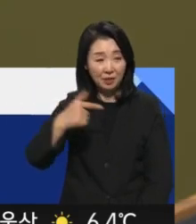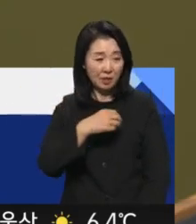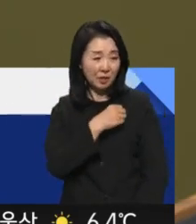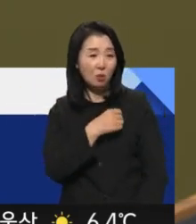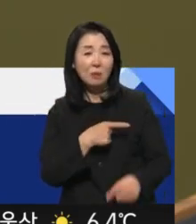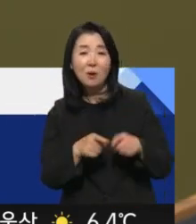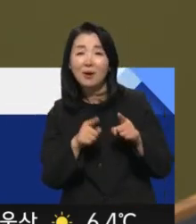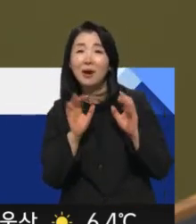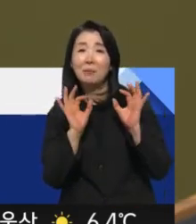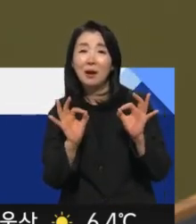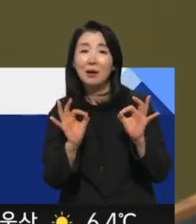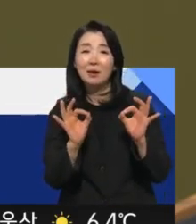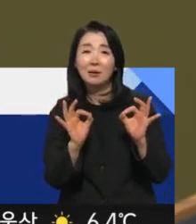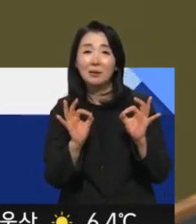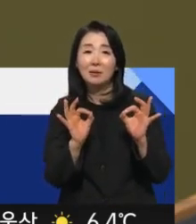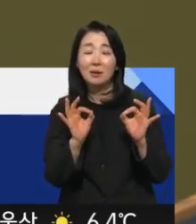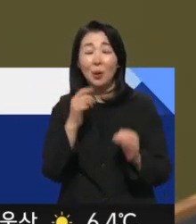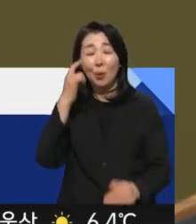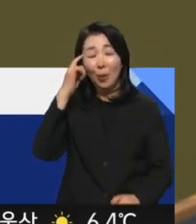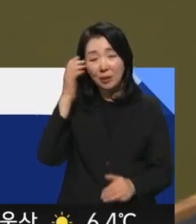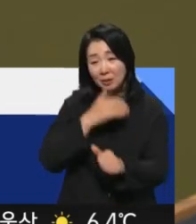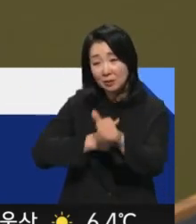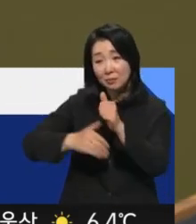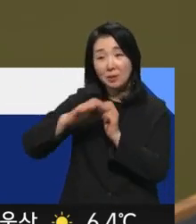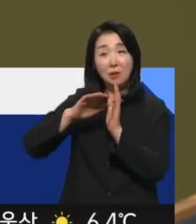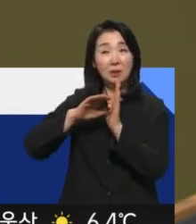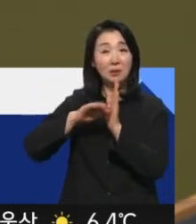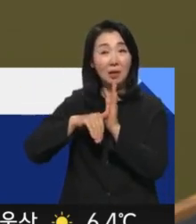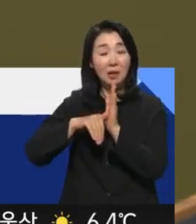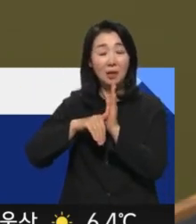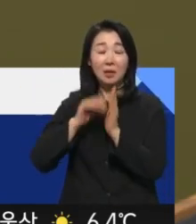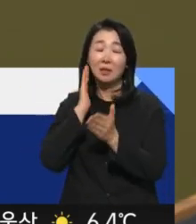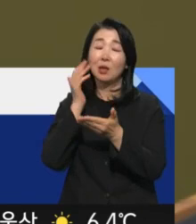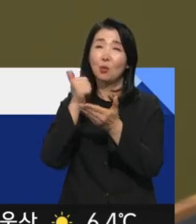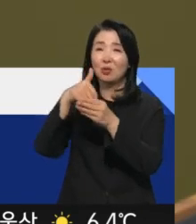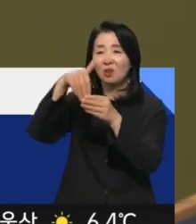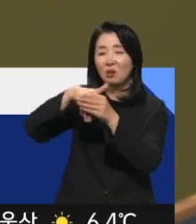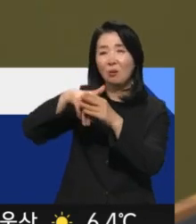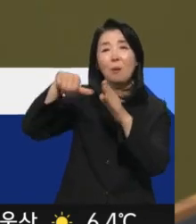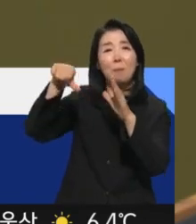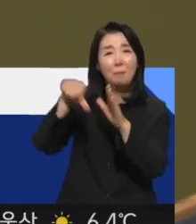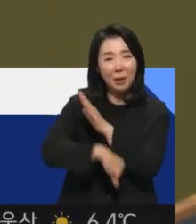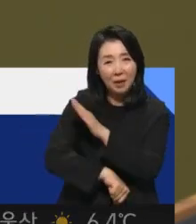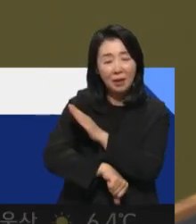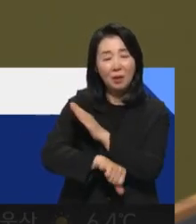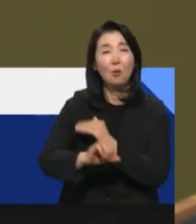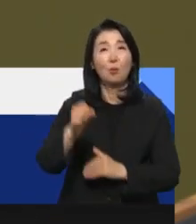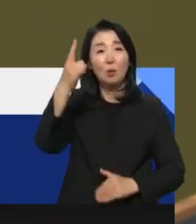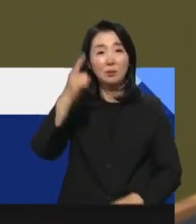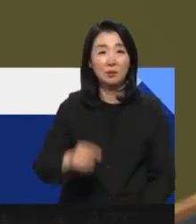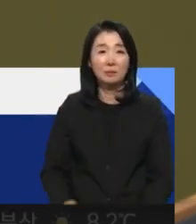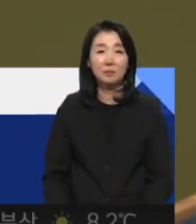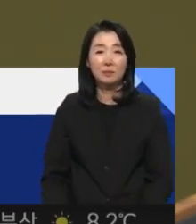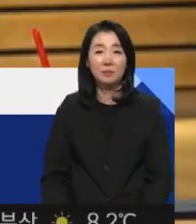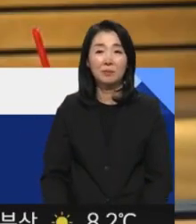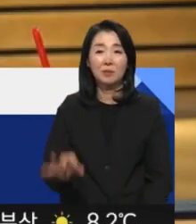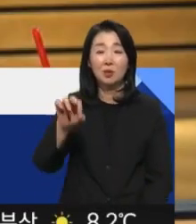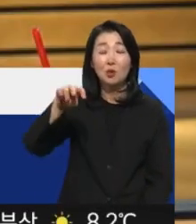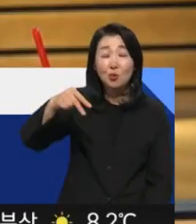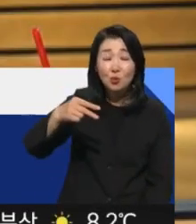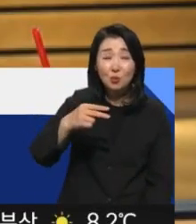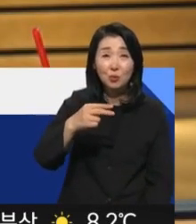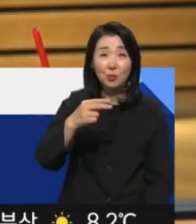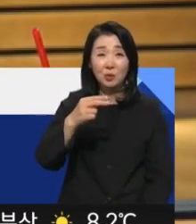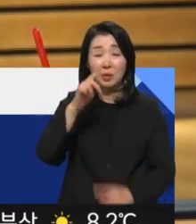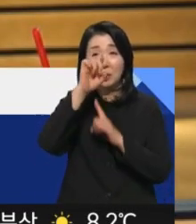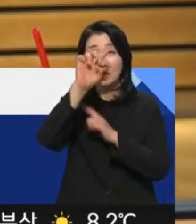평가가 보면 이제 우리 어쨌든 이 상황이 다 뭐 대선 패배 때문 아니냐. 윤영찬 의원이 이제 이낙연 캠프에 계셔. 아, 제가 현